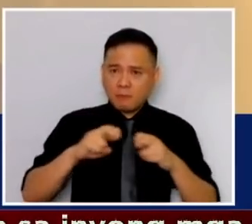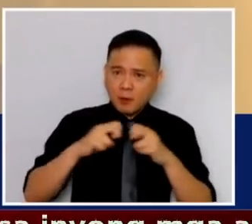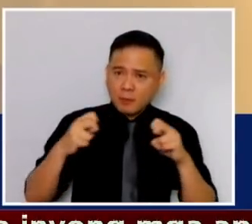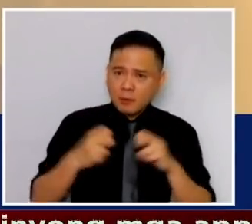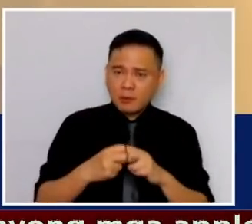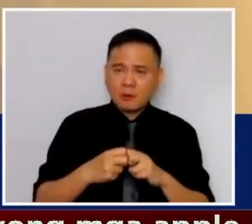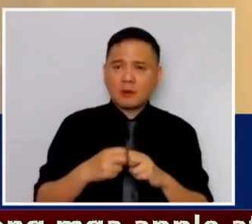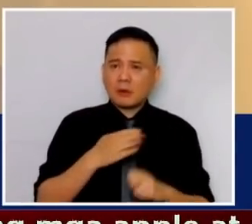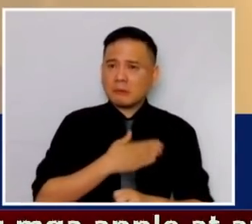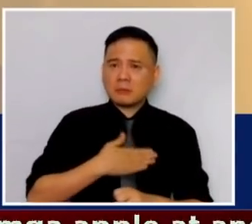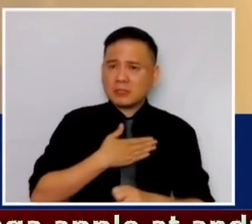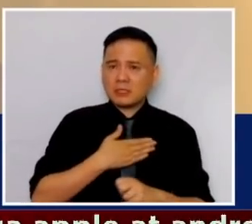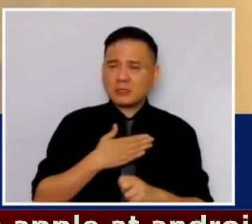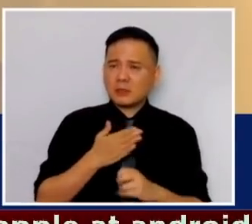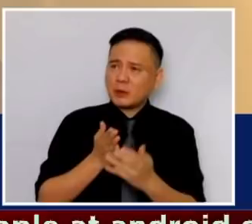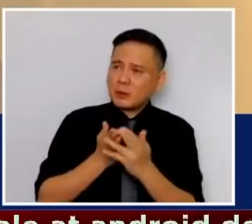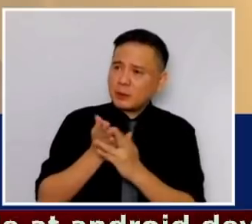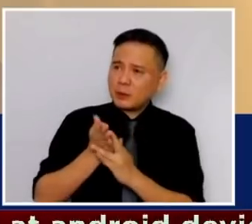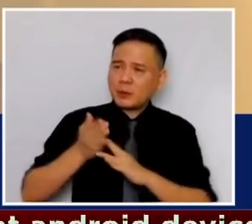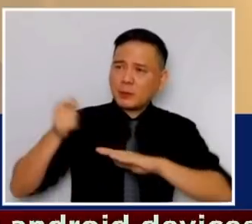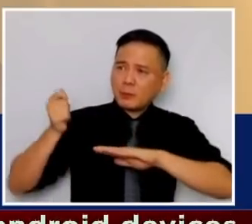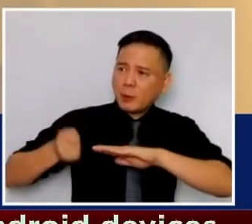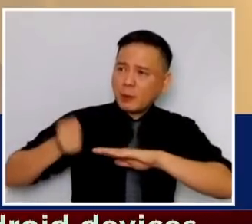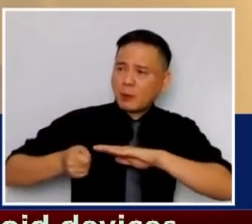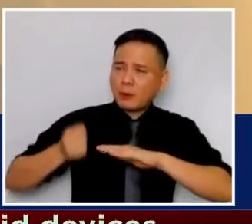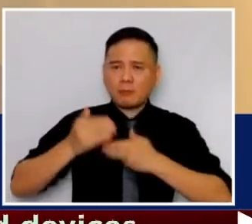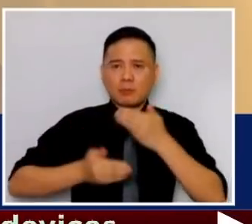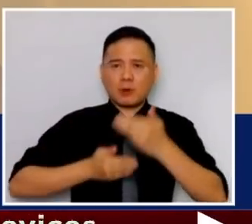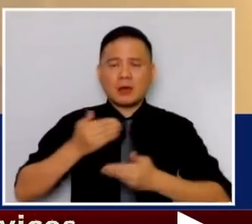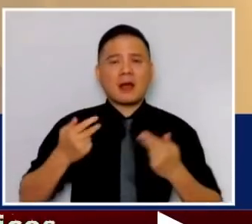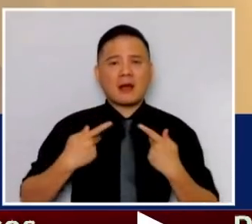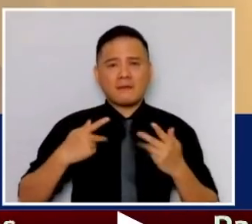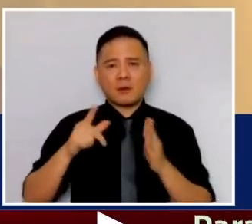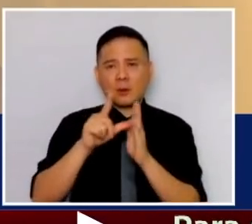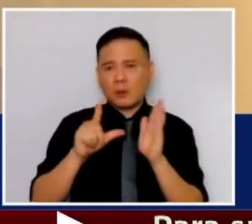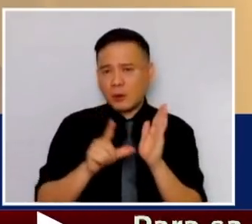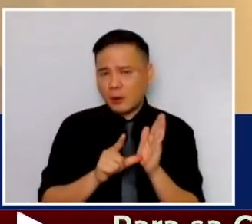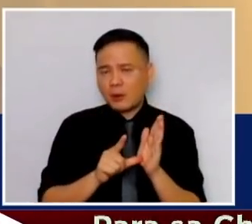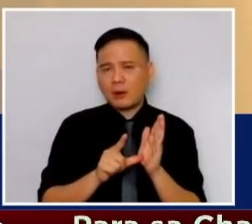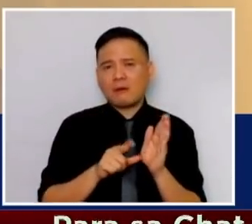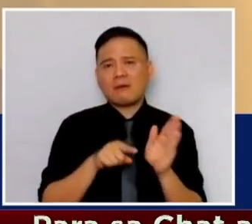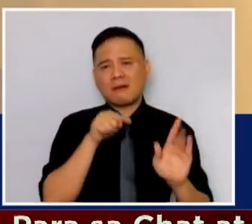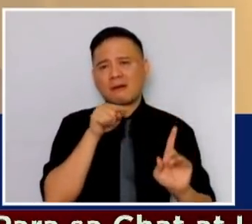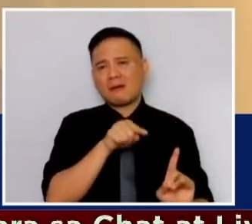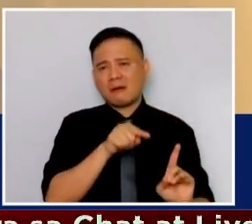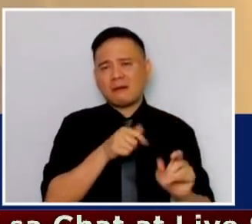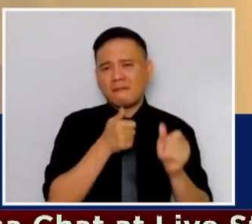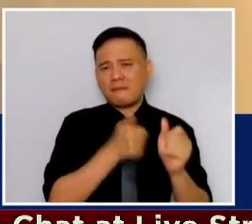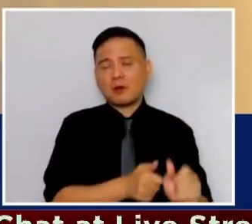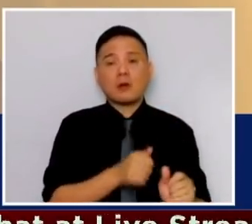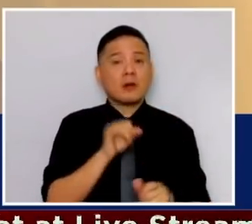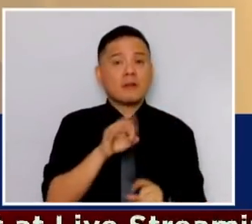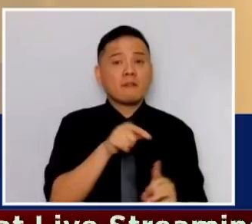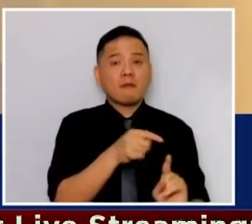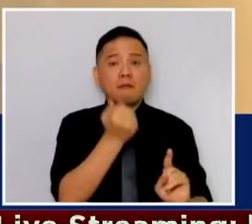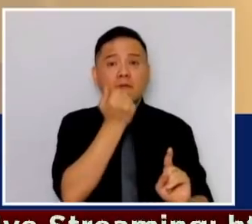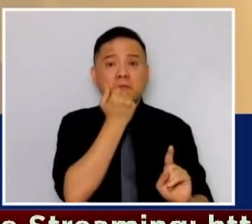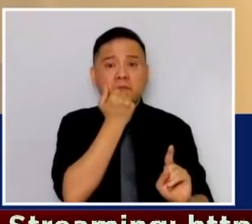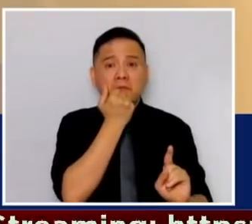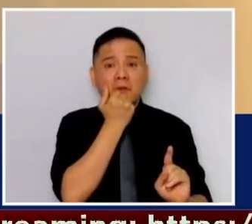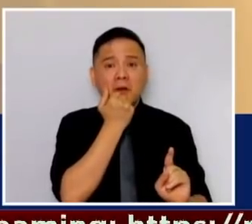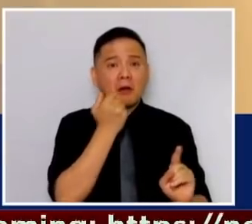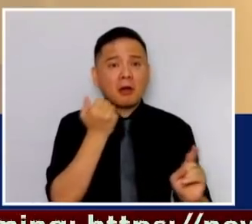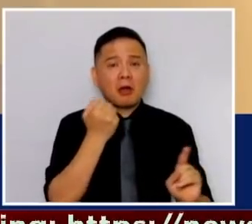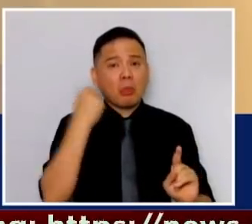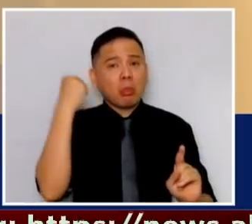nila sa due process. May batas po naman na sana na kung sila ay nagkasala, eh dapat eh